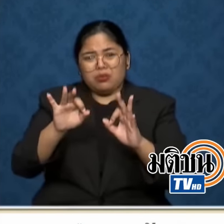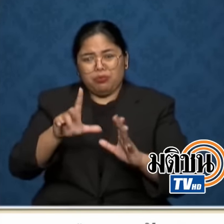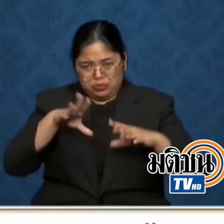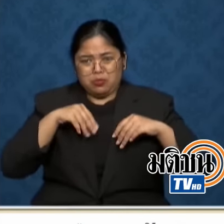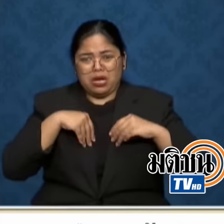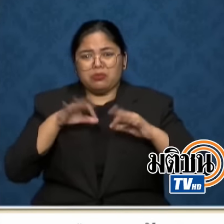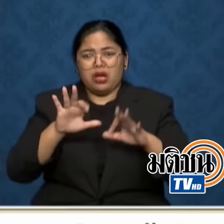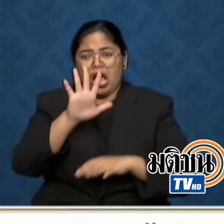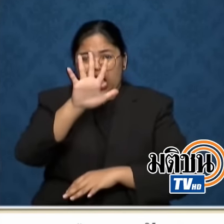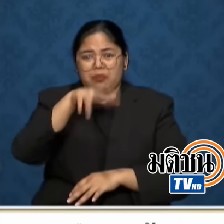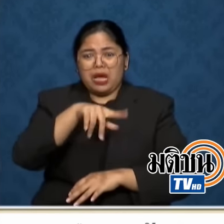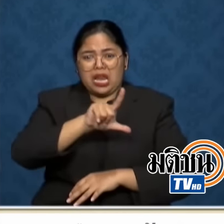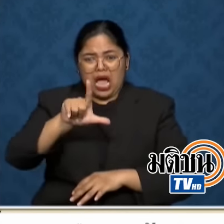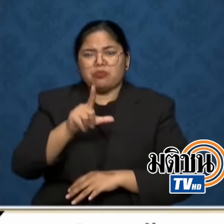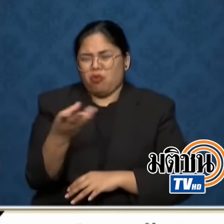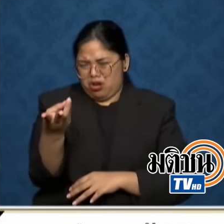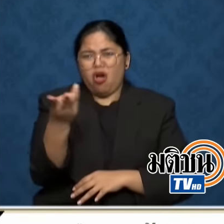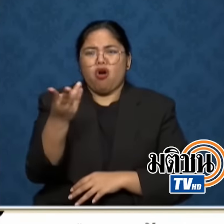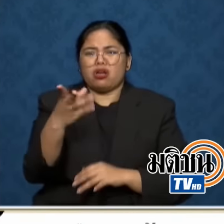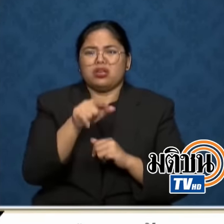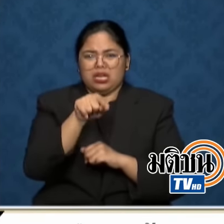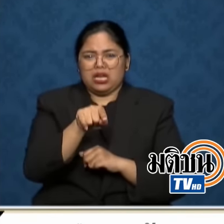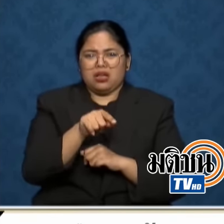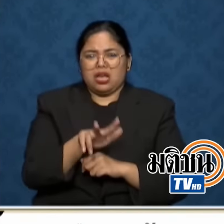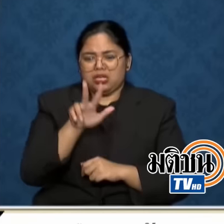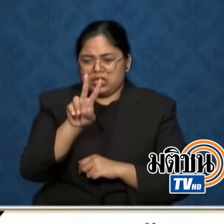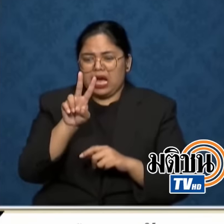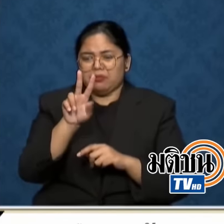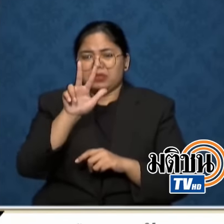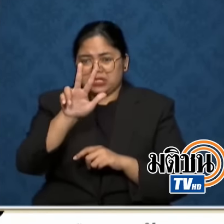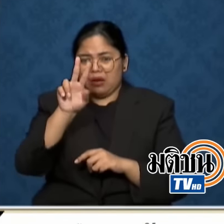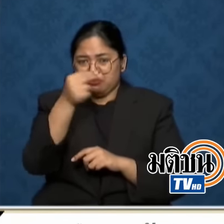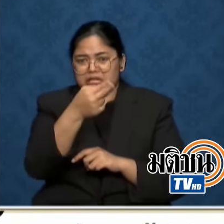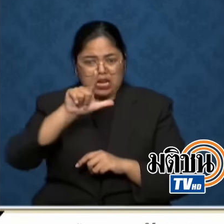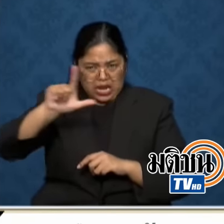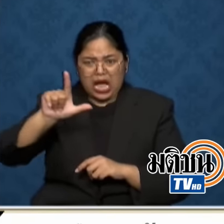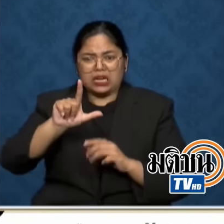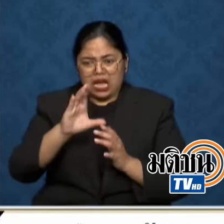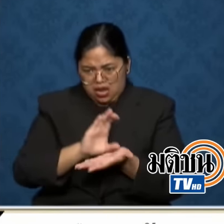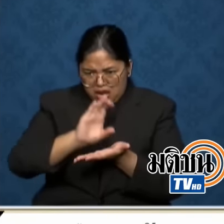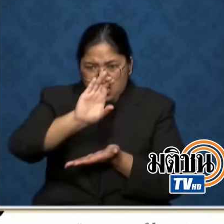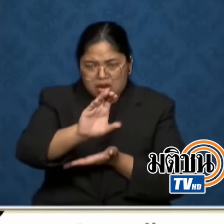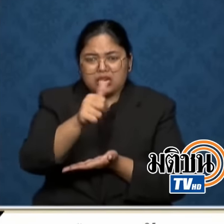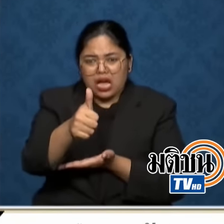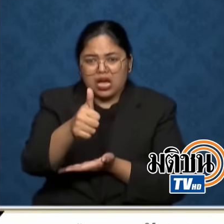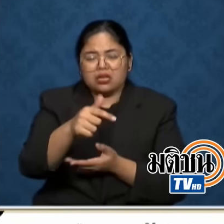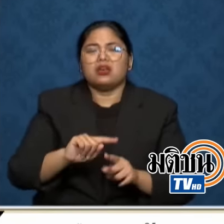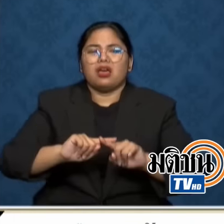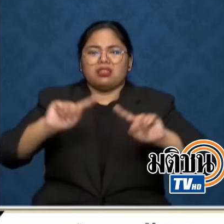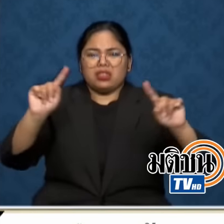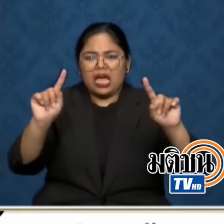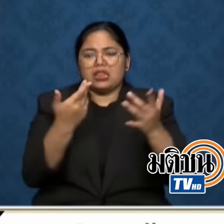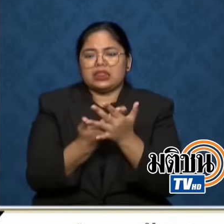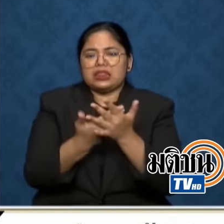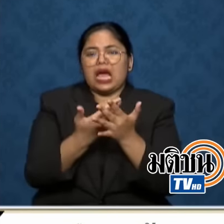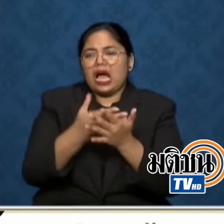5,000 ล้านที่ขอมาเนี่ยผมว่าน้อยไปผมกล้าให้ 30,000 ล้านเลยครับแต่ผมถามหน่อยครับว่าเงินที่มันต้องใช้เนี่ยมาจากไหน